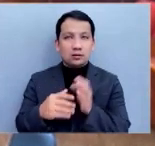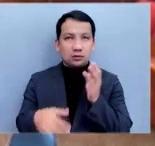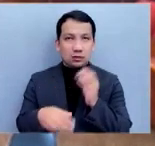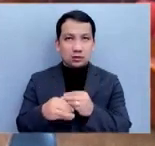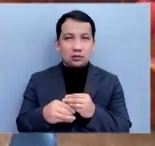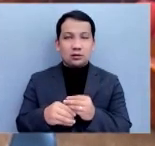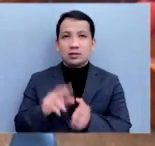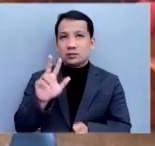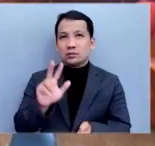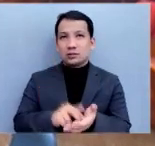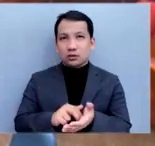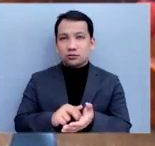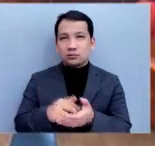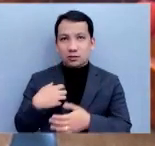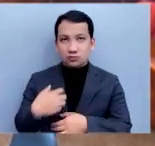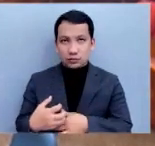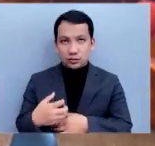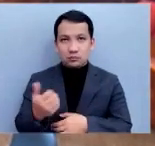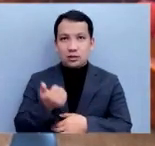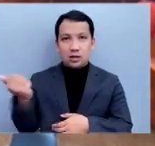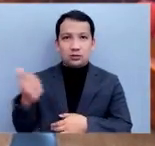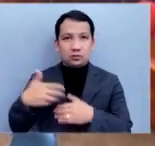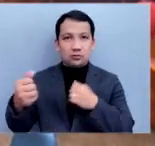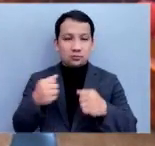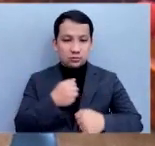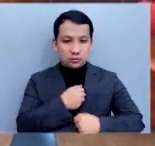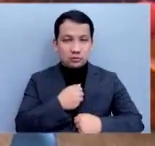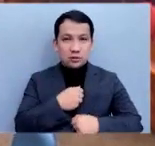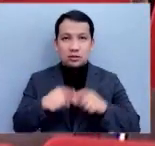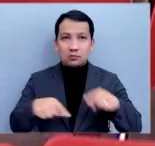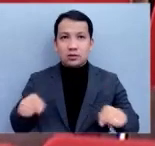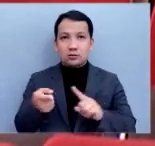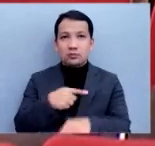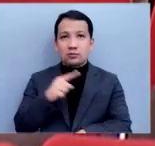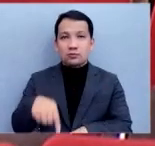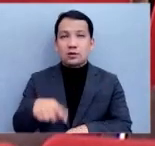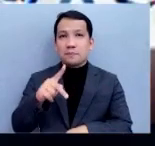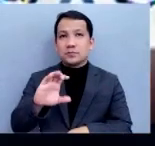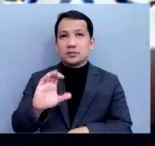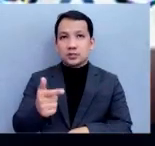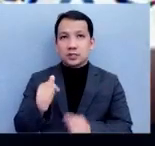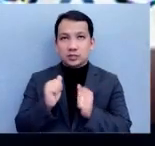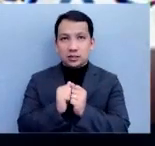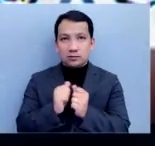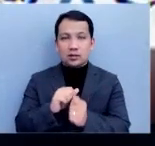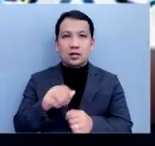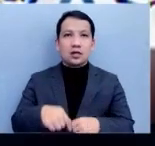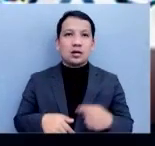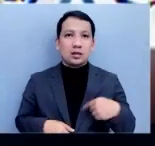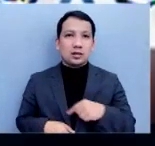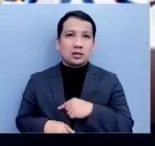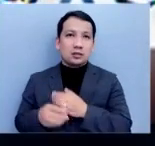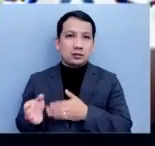nasa 3,000 pang mga pulis sa ibang lugar, mga sundalo, pati mga tauhan ng Philippine Coast Guard. Kami naman nagpe-prepare, naghahanda.